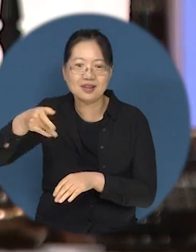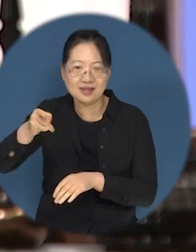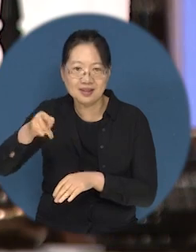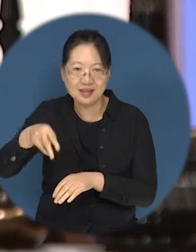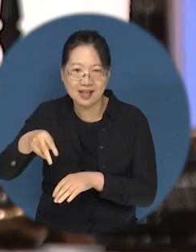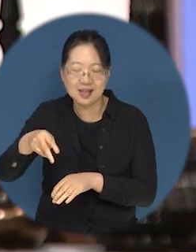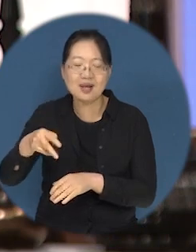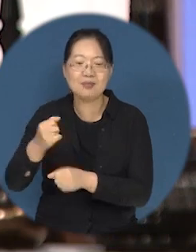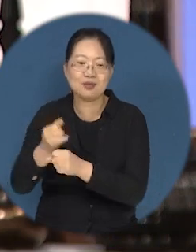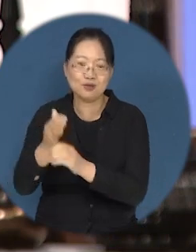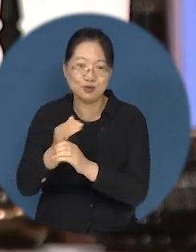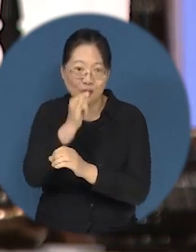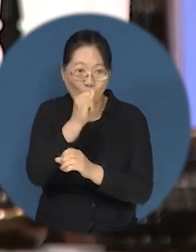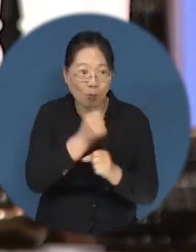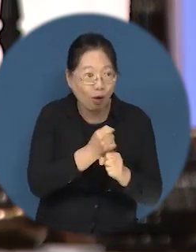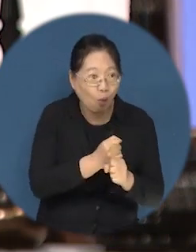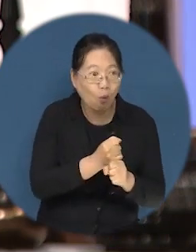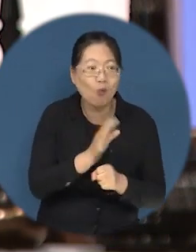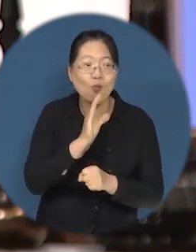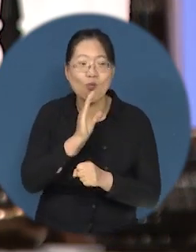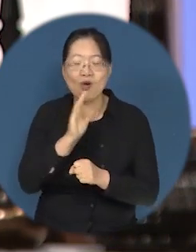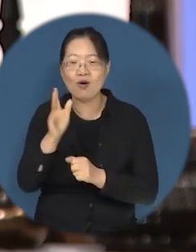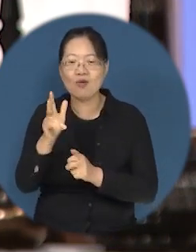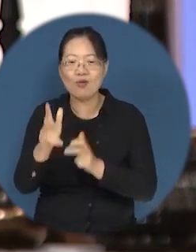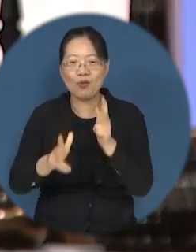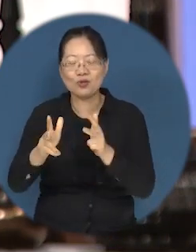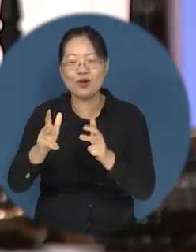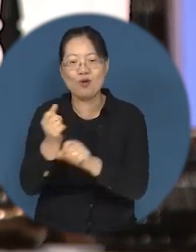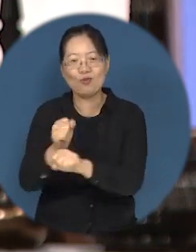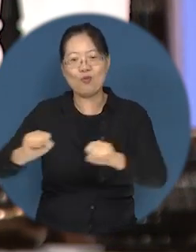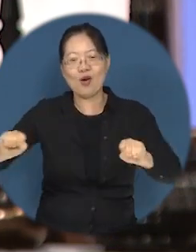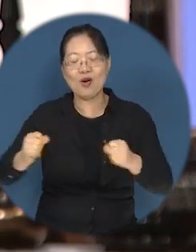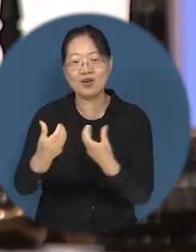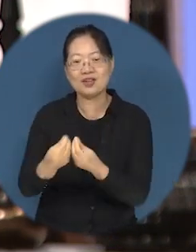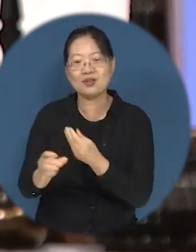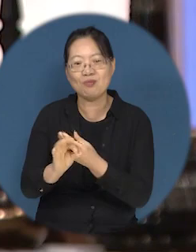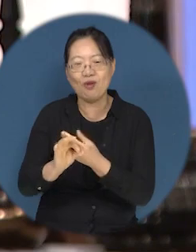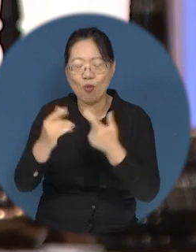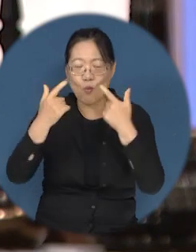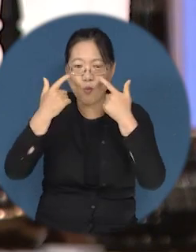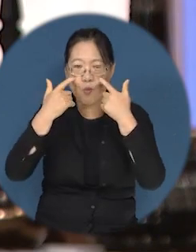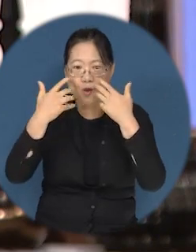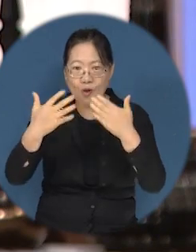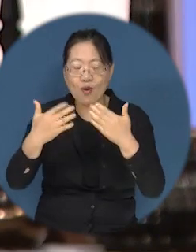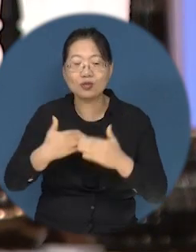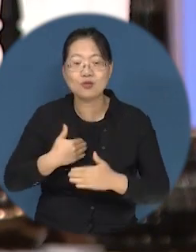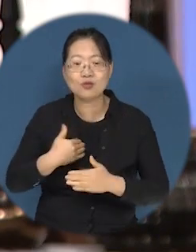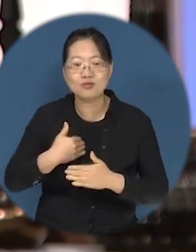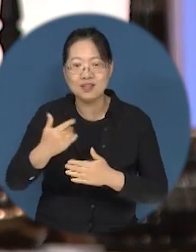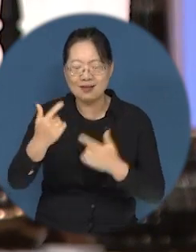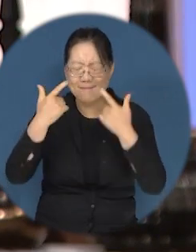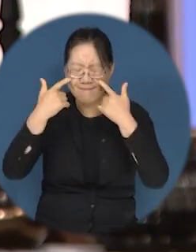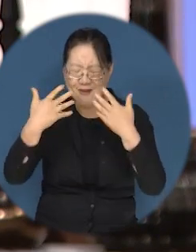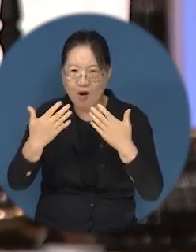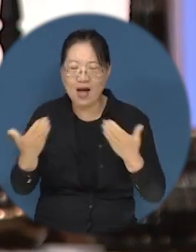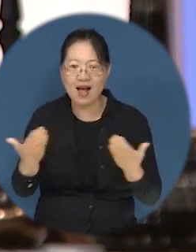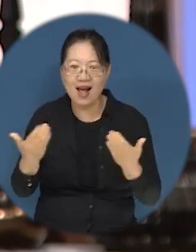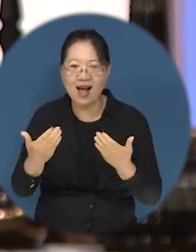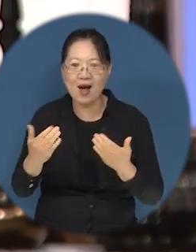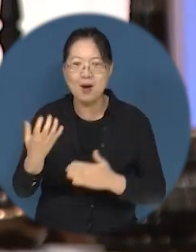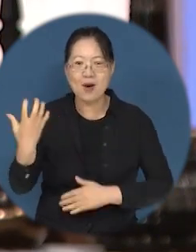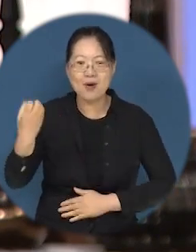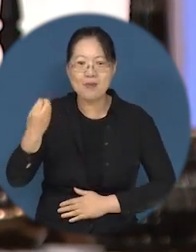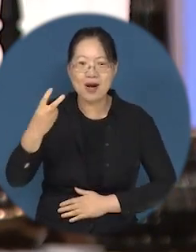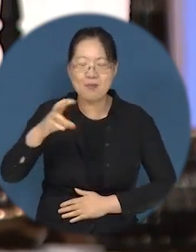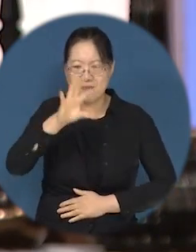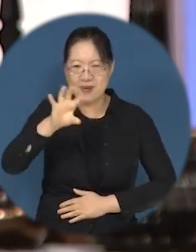만듭니다. 굉장히 그 비스켓 공장이 굉장히 크고요. 뭐 예를 들어서 뭐 정확하게 그 저희는 또 정확하게 일하는 거는 굉장히